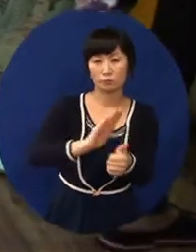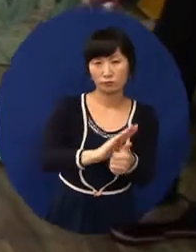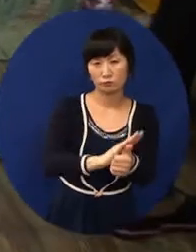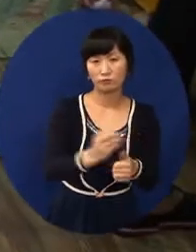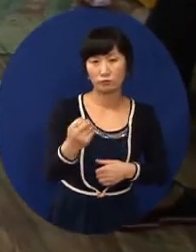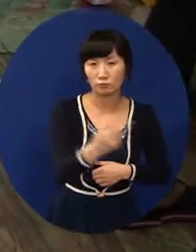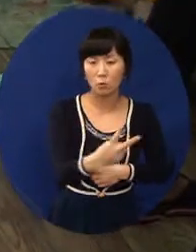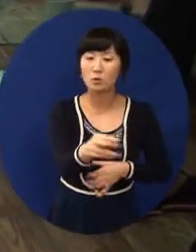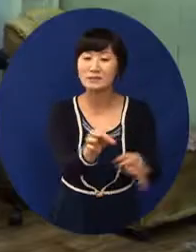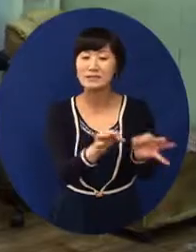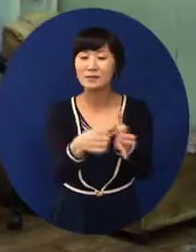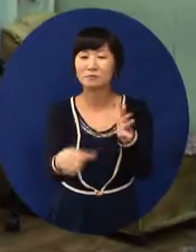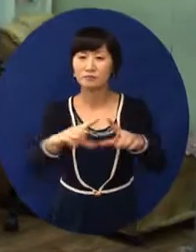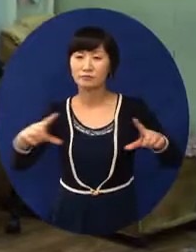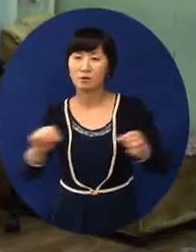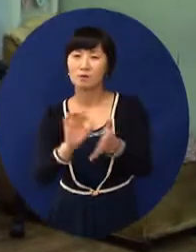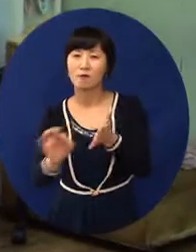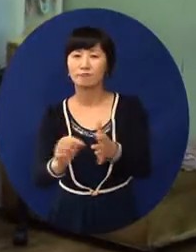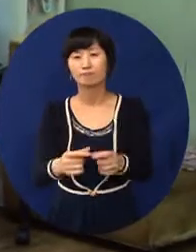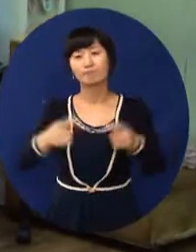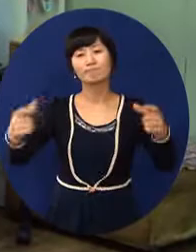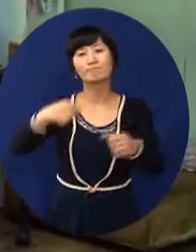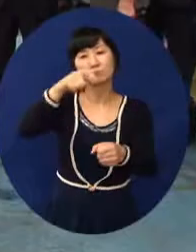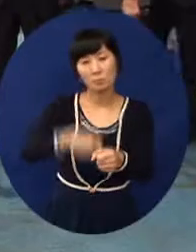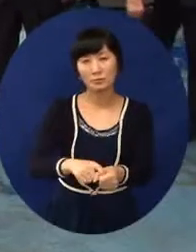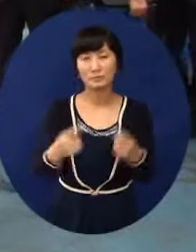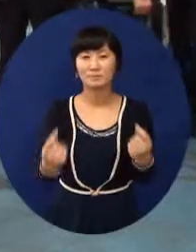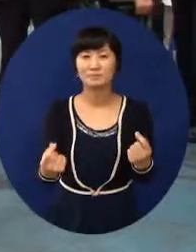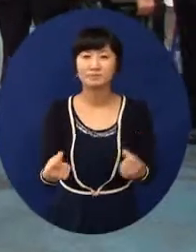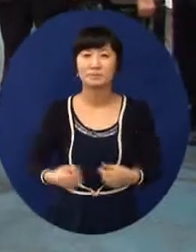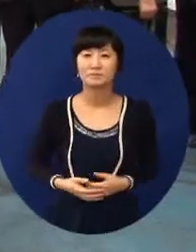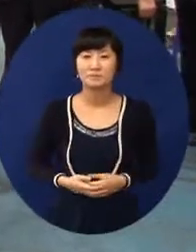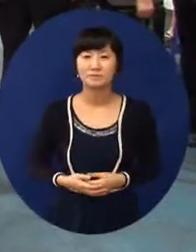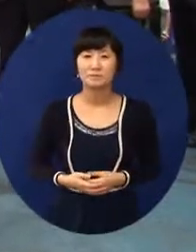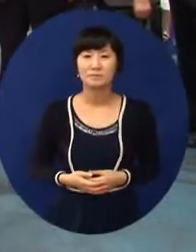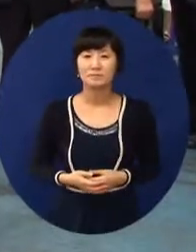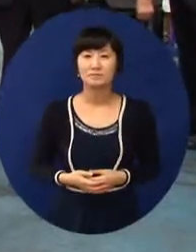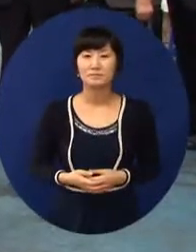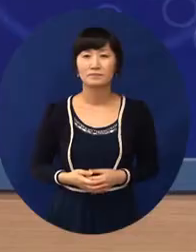돕고 전통시장 상품권 이용을 활성화하자는 취지에서 마련됐습니다.